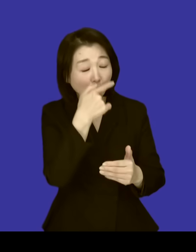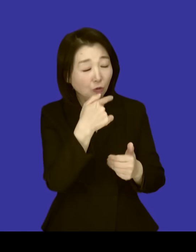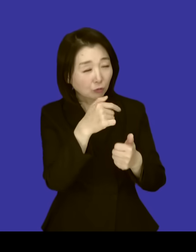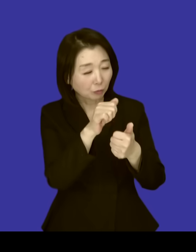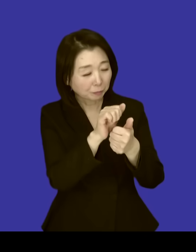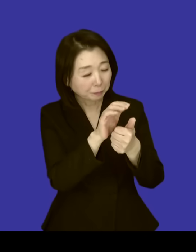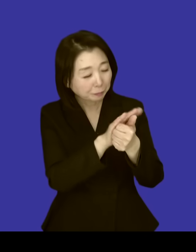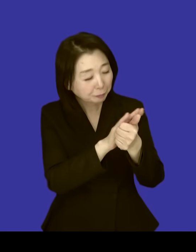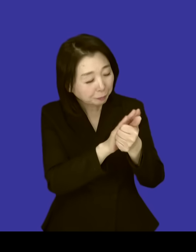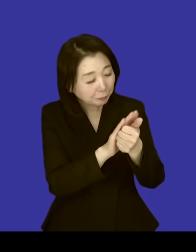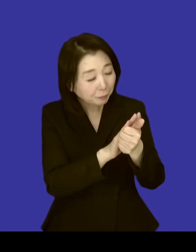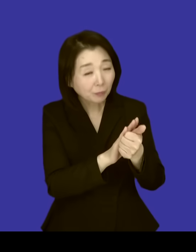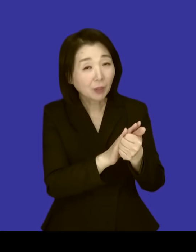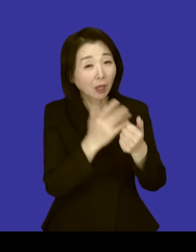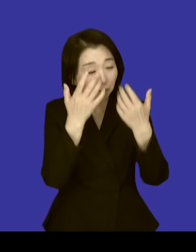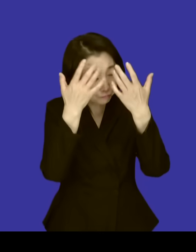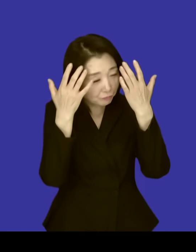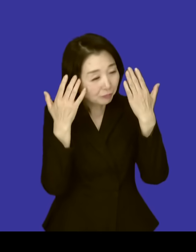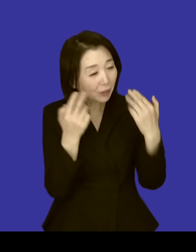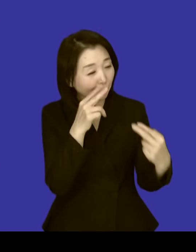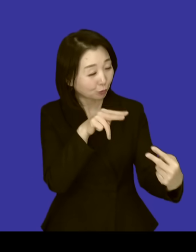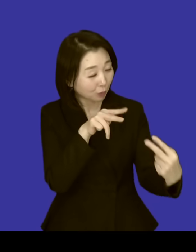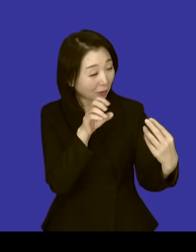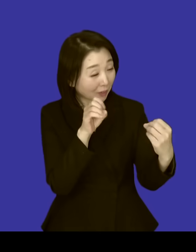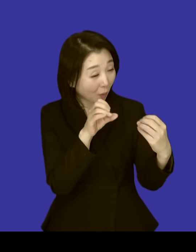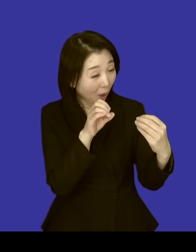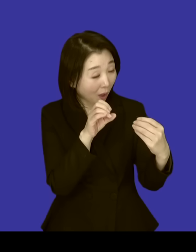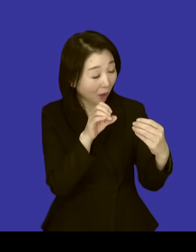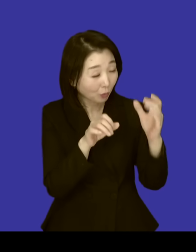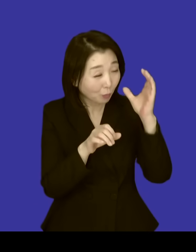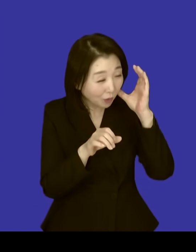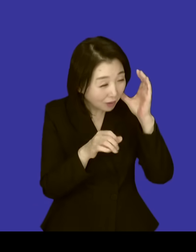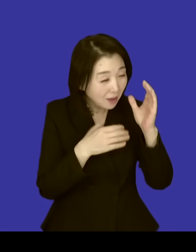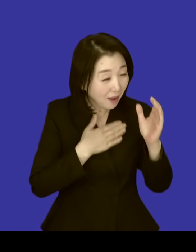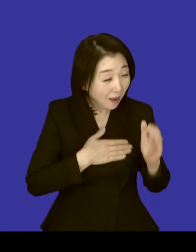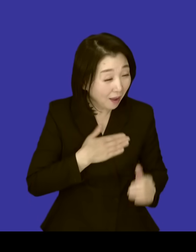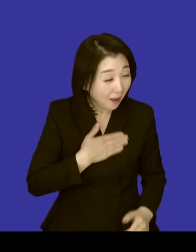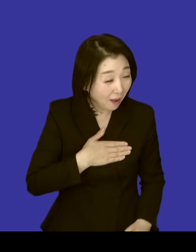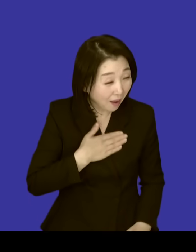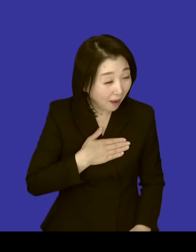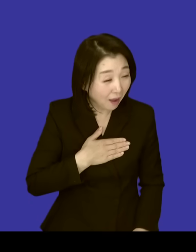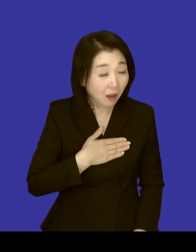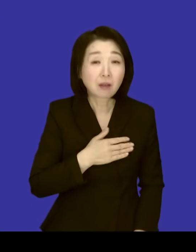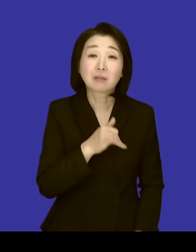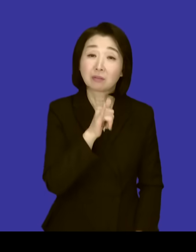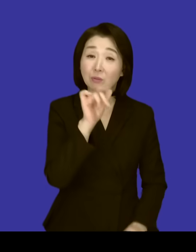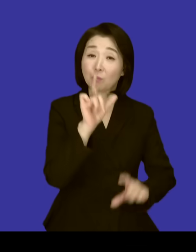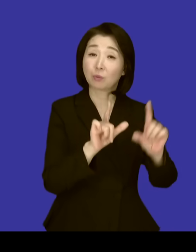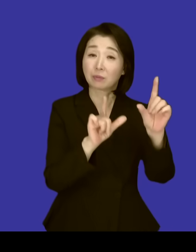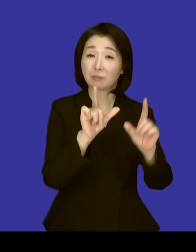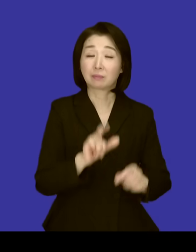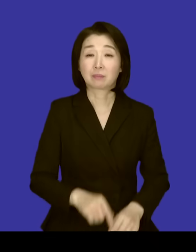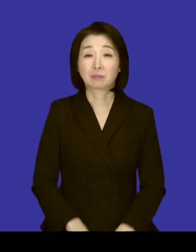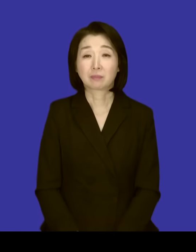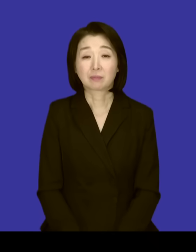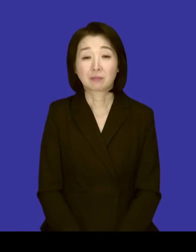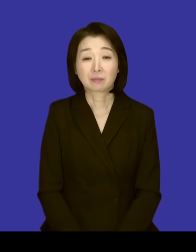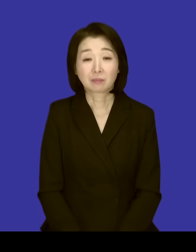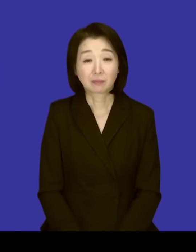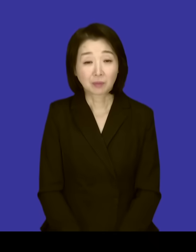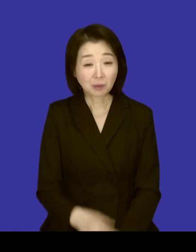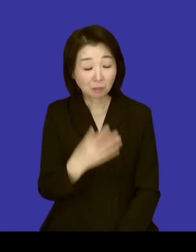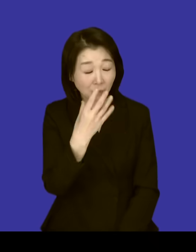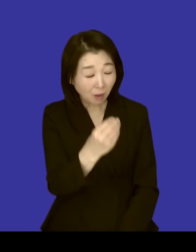쓸어 당겨드리고 눈을 마주치면서 얘기를 경청해 드리고 있었는데 그 모습이